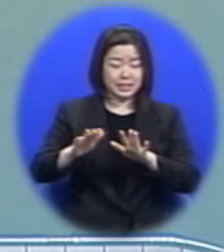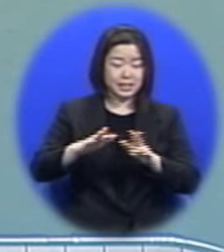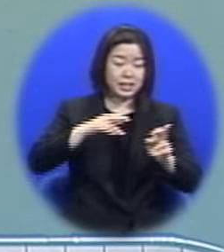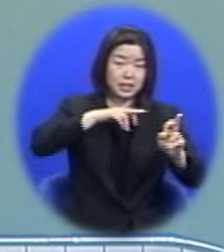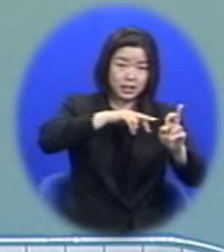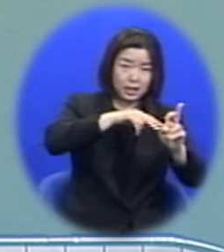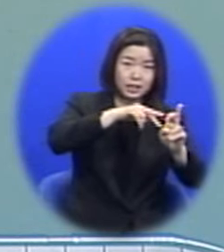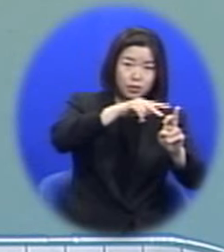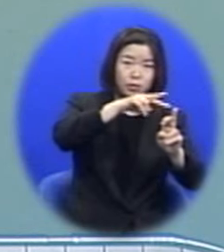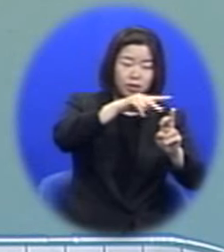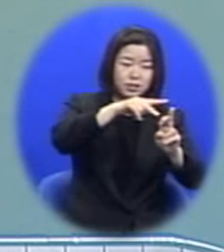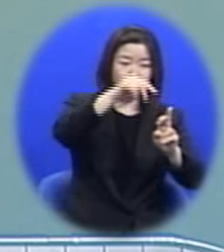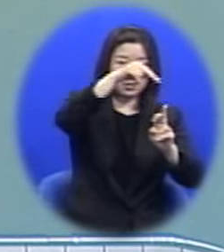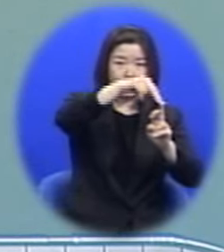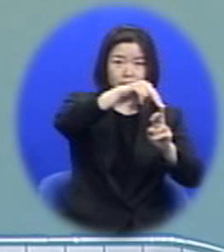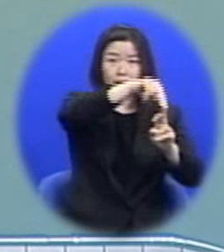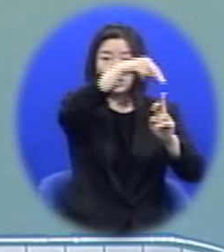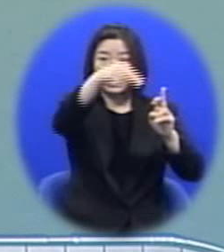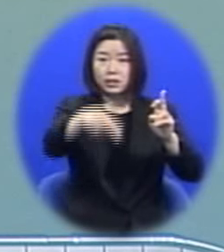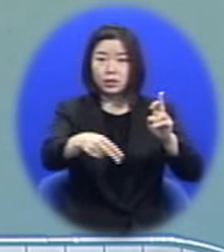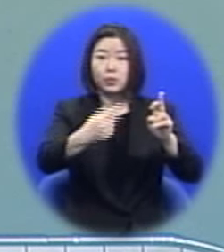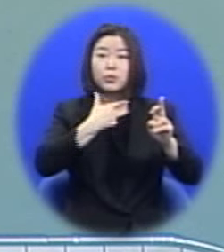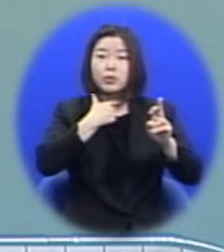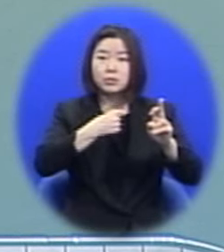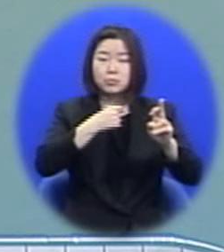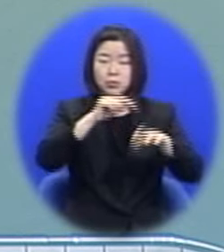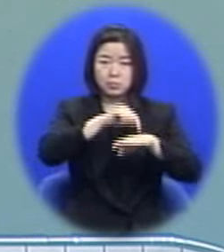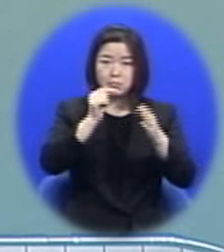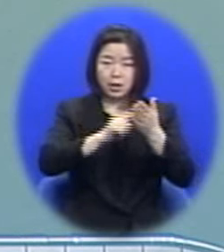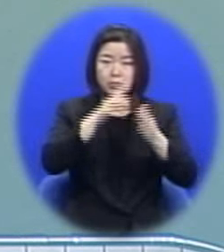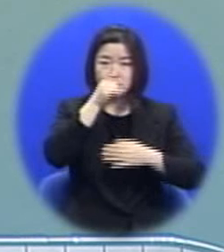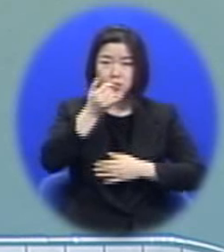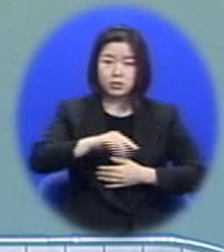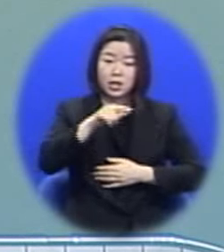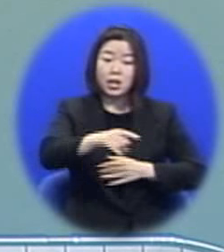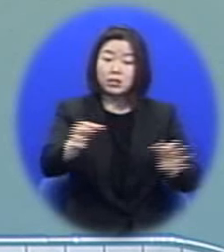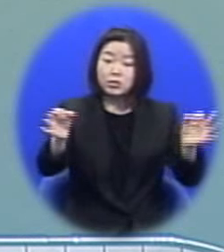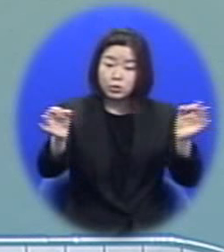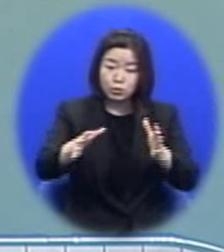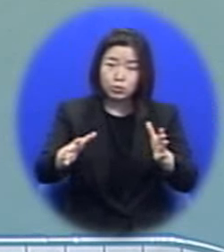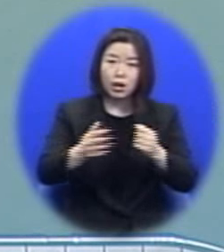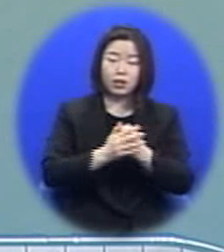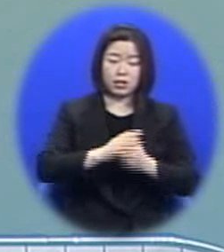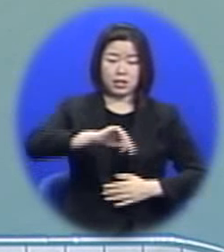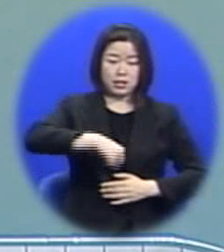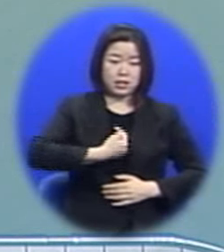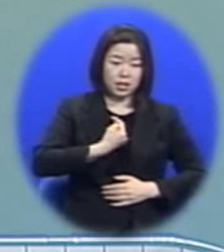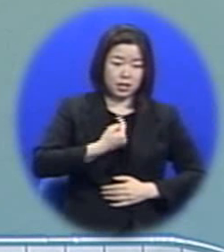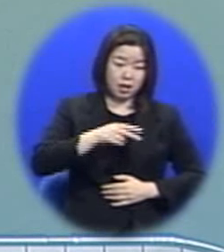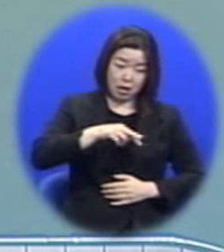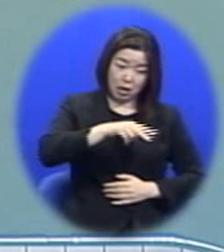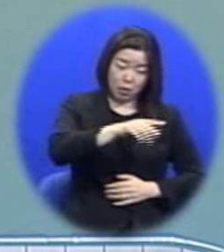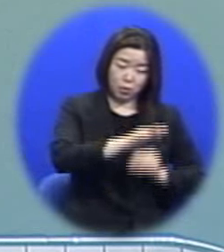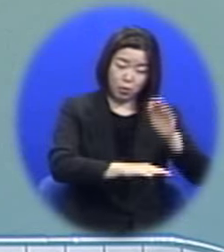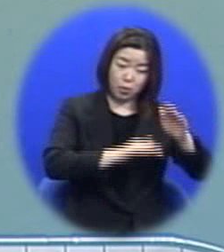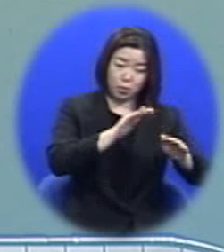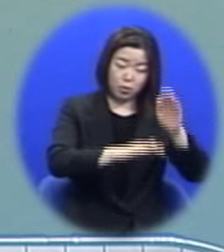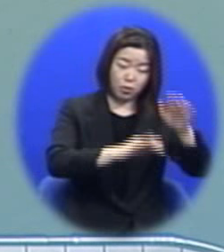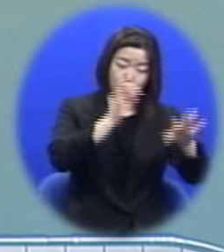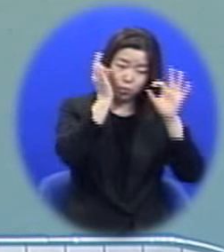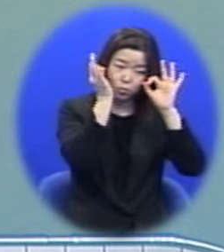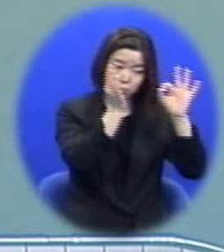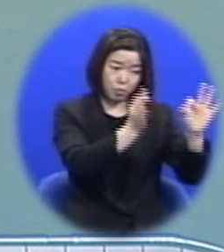올라가서 절벽 앞에서 뛰어내리려고 하다가 자기가 걸어온 발자국을 보면서 갑자기